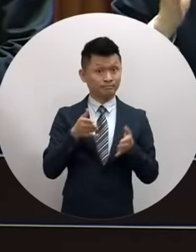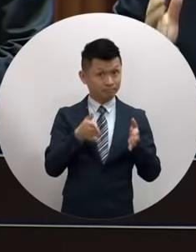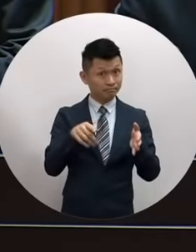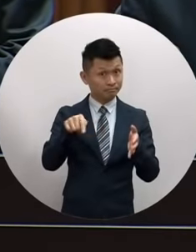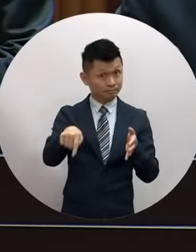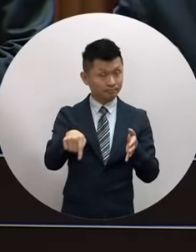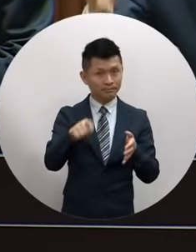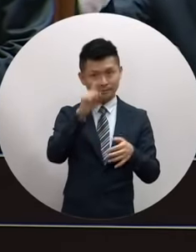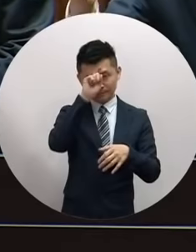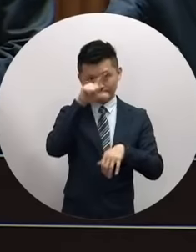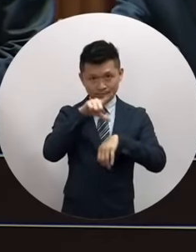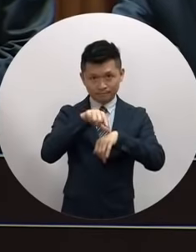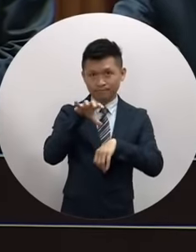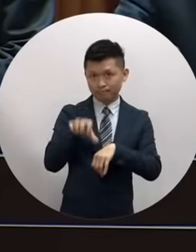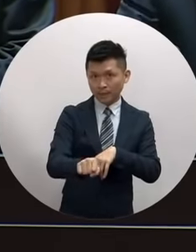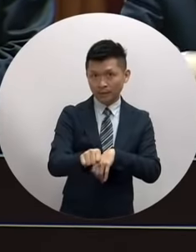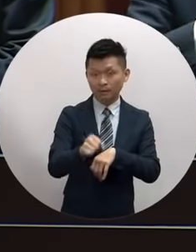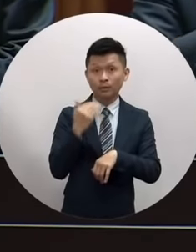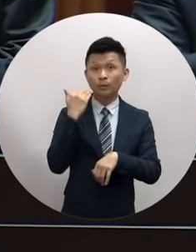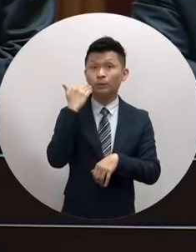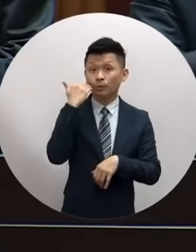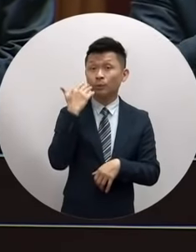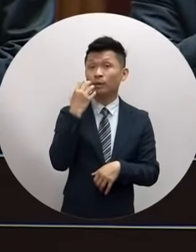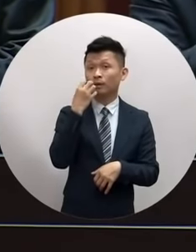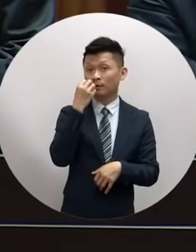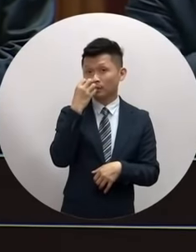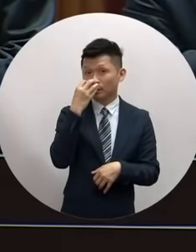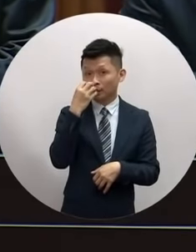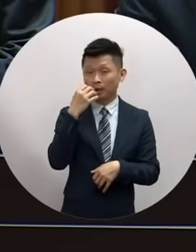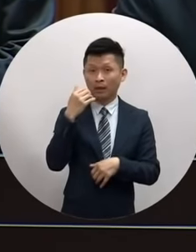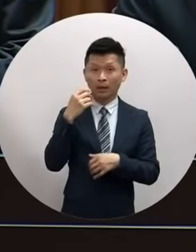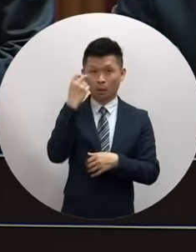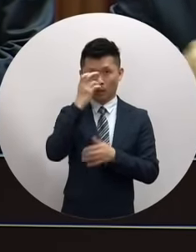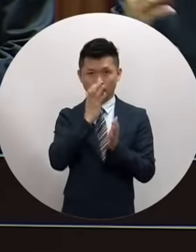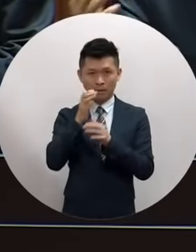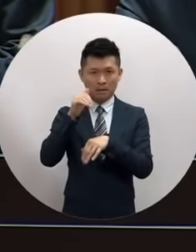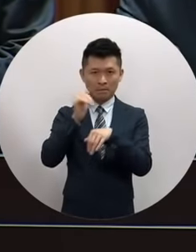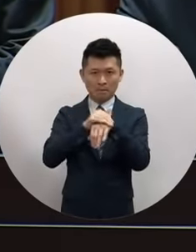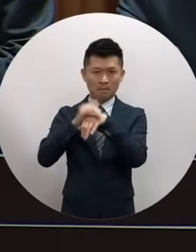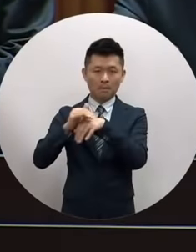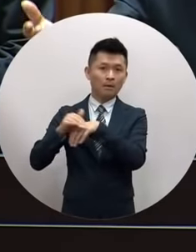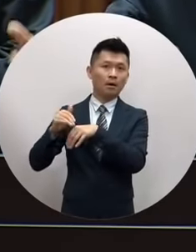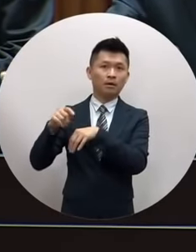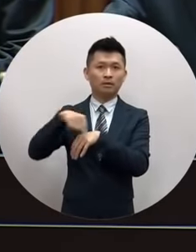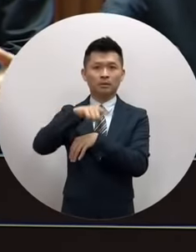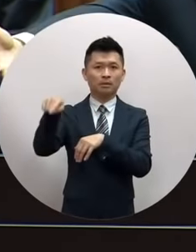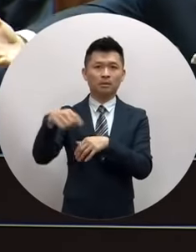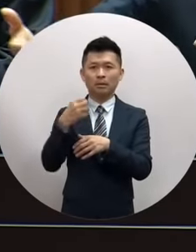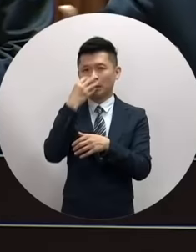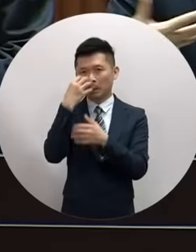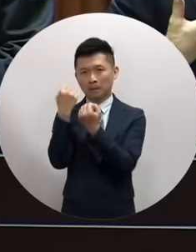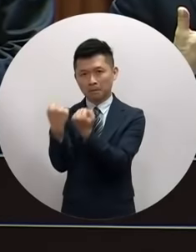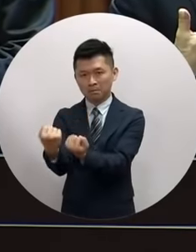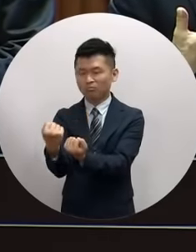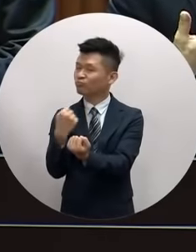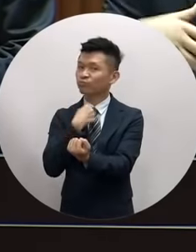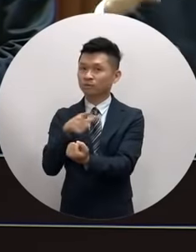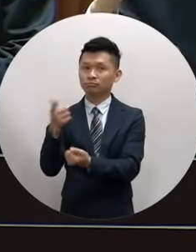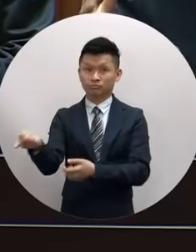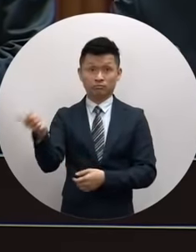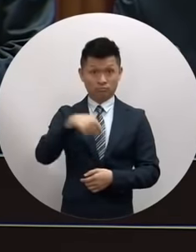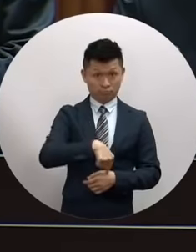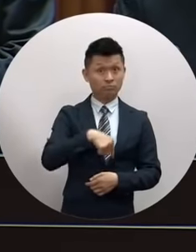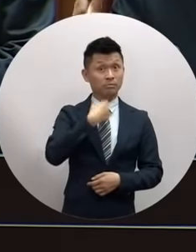望借这个机会，如香港高阶管理人才不愿意在香港，愿意到台湾